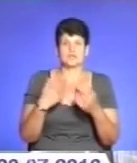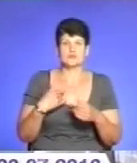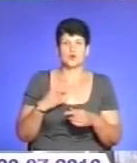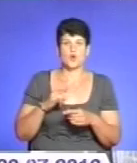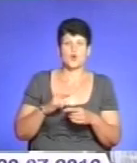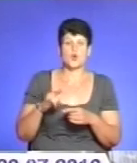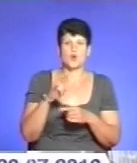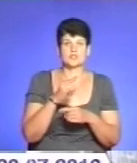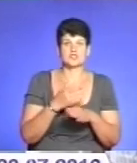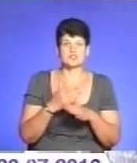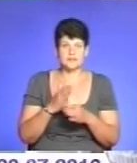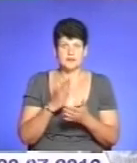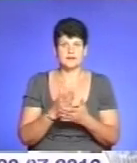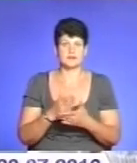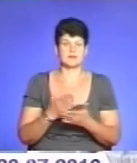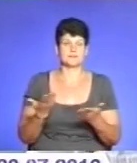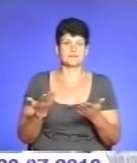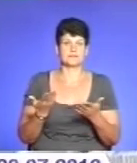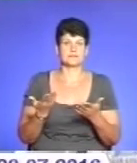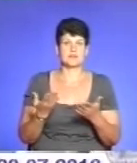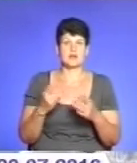така частина сильна, там той